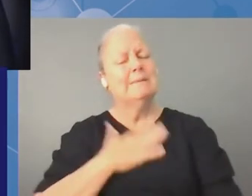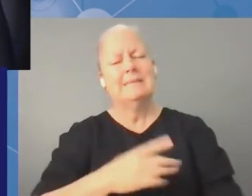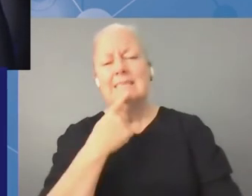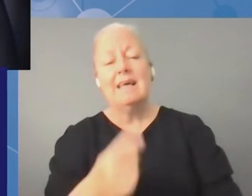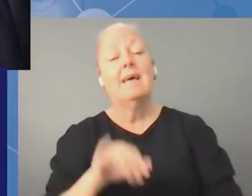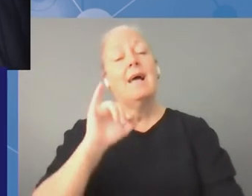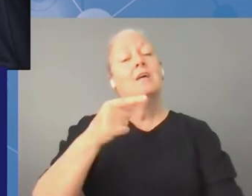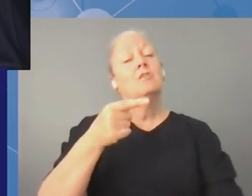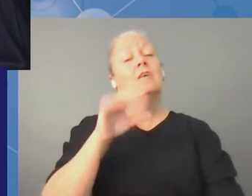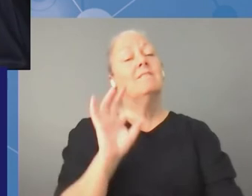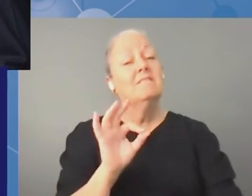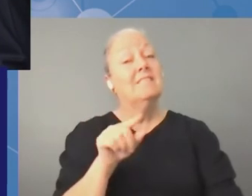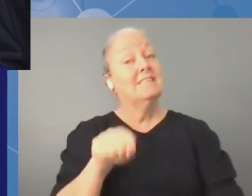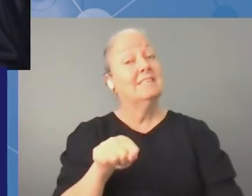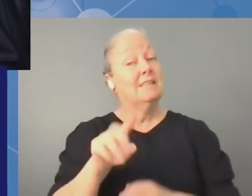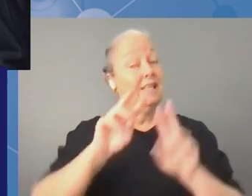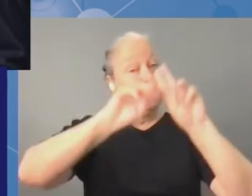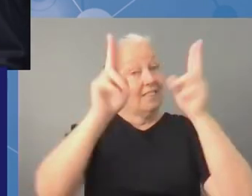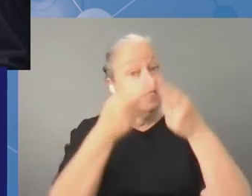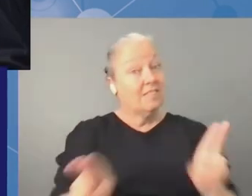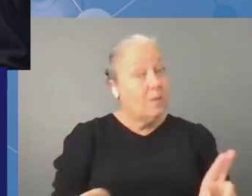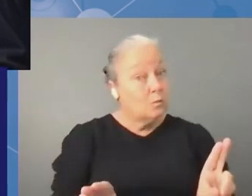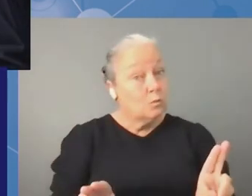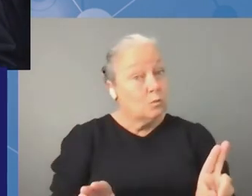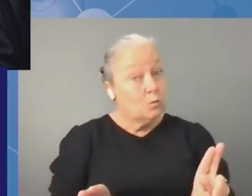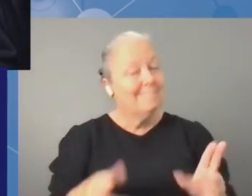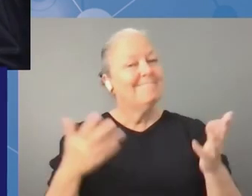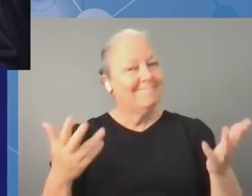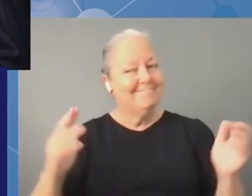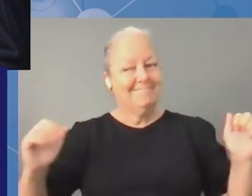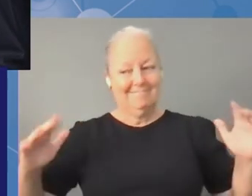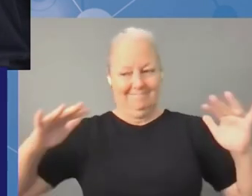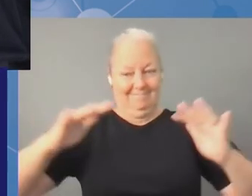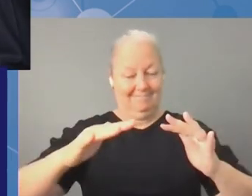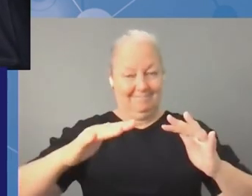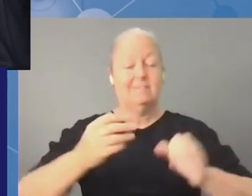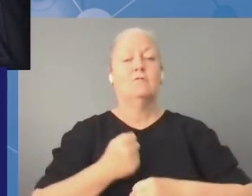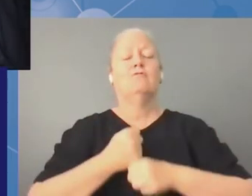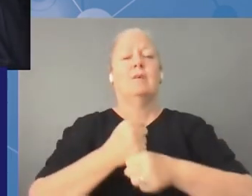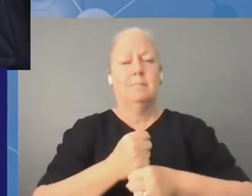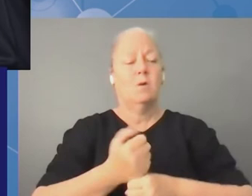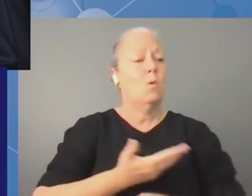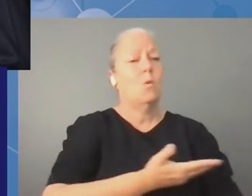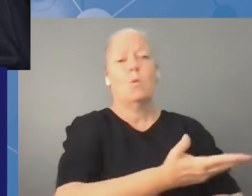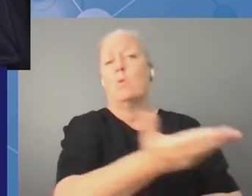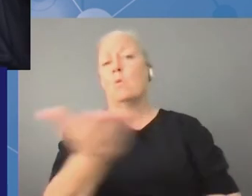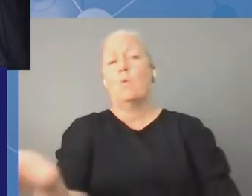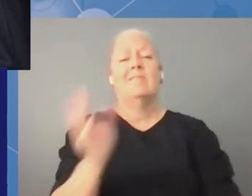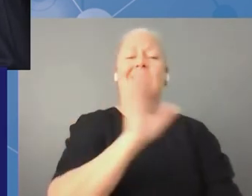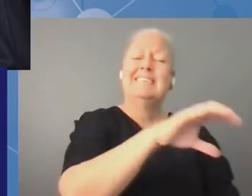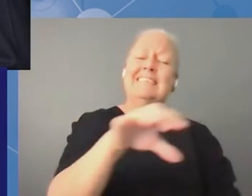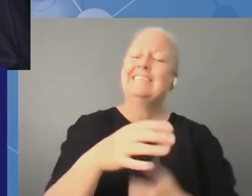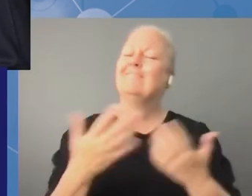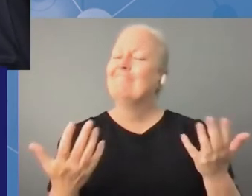منتدى عالمي وفيه الناس من كل أنحاء العالم، لذلك يجب توقع